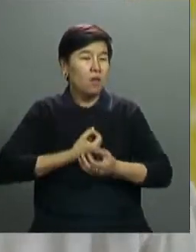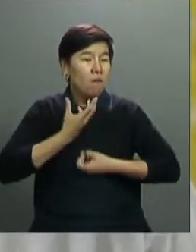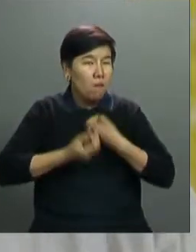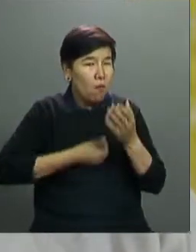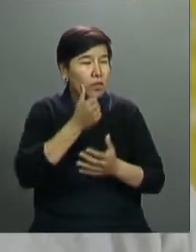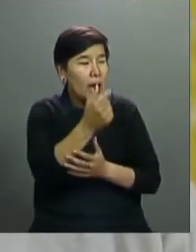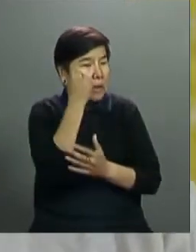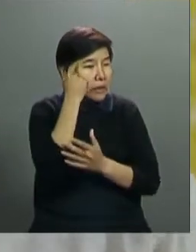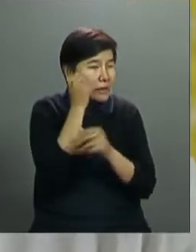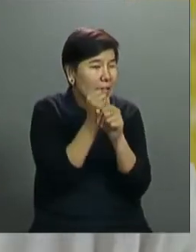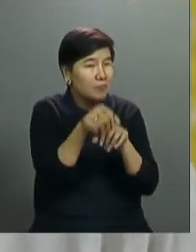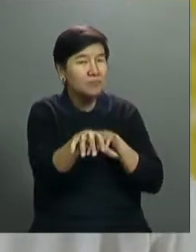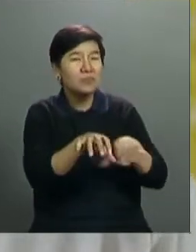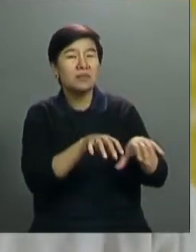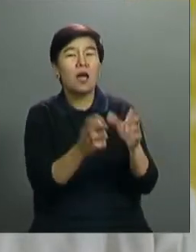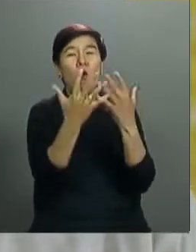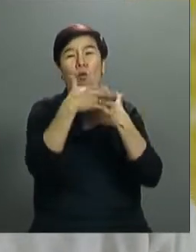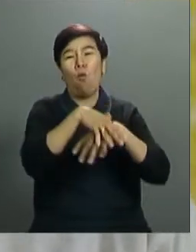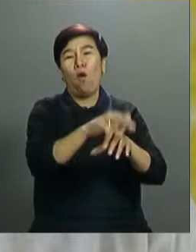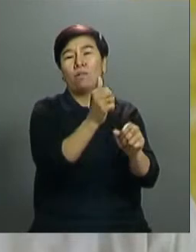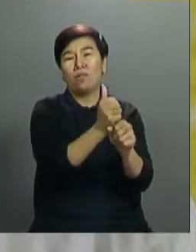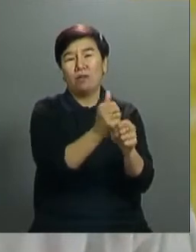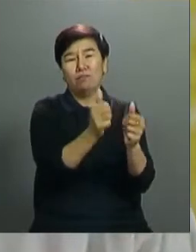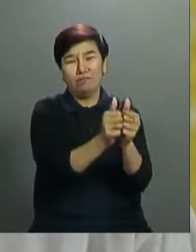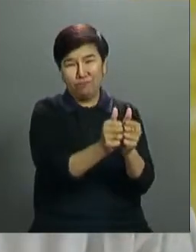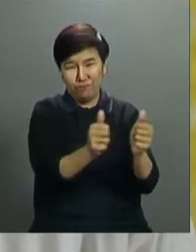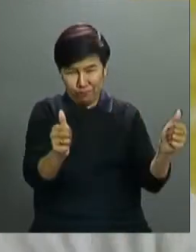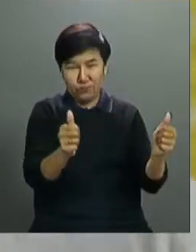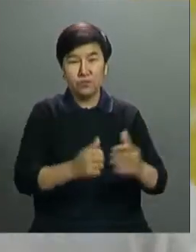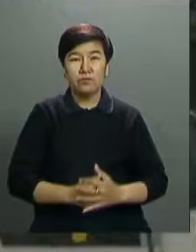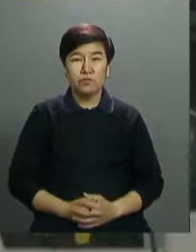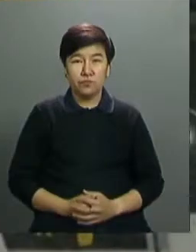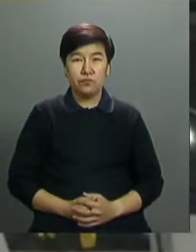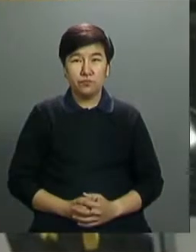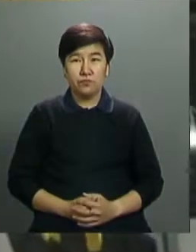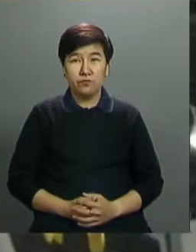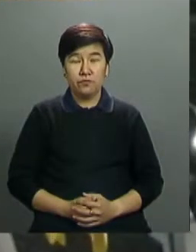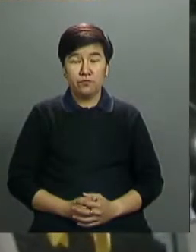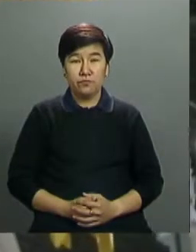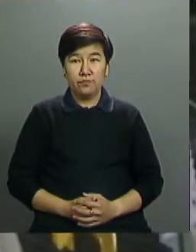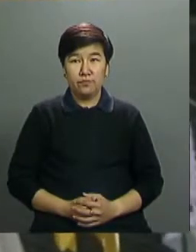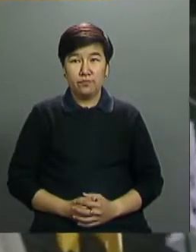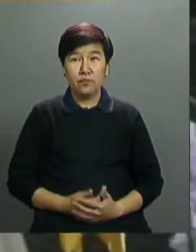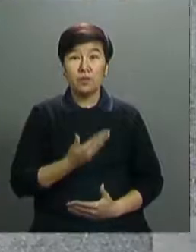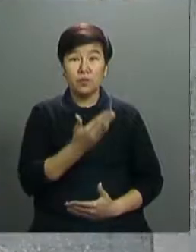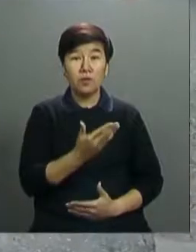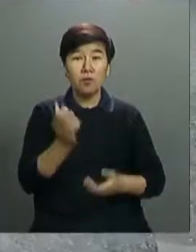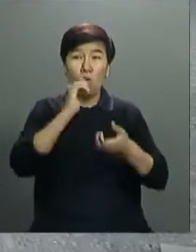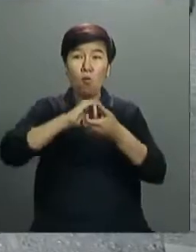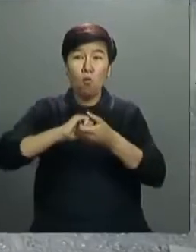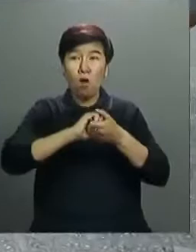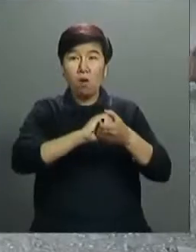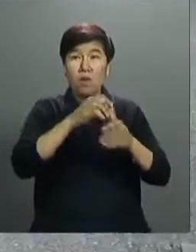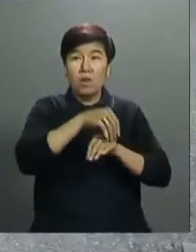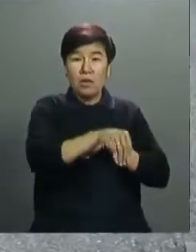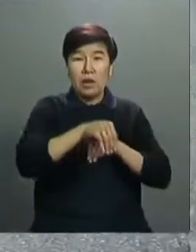มันหรือว่าร่วมสร้างมันให้มันเป็นพื้นที่สำหรับทุกคนได้เลย งานสามแพร่งเกิดจากความร่วมมือของเครือข่ายคนรุ่